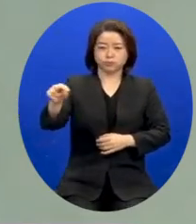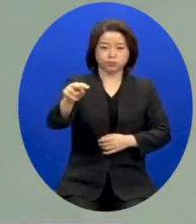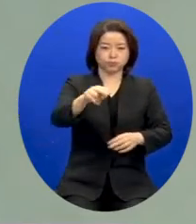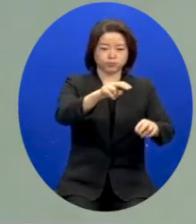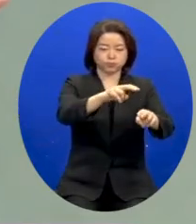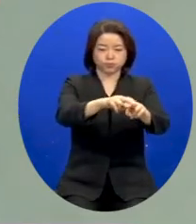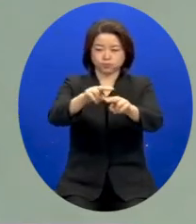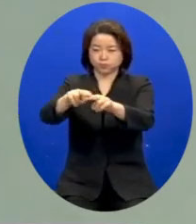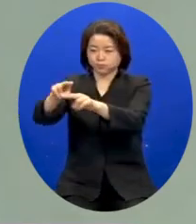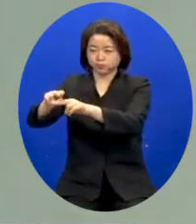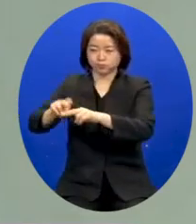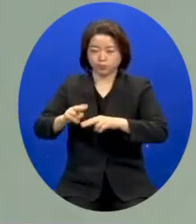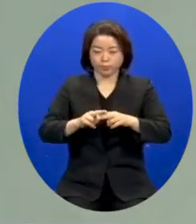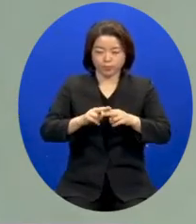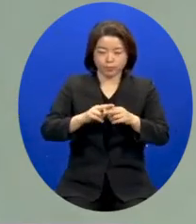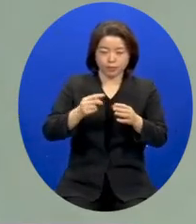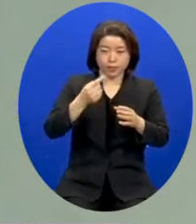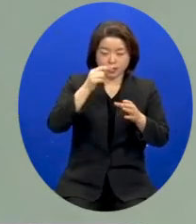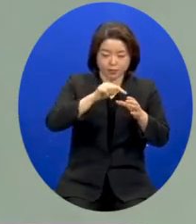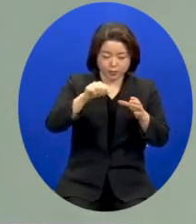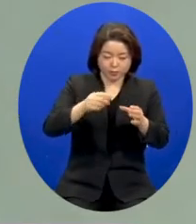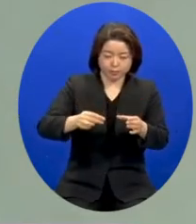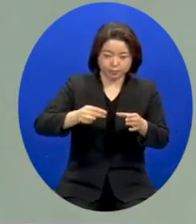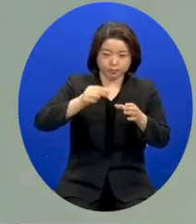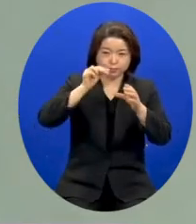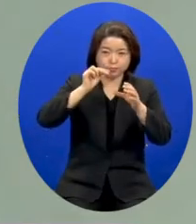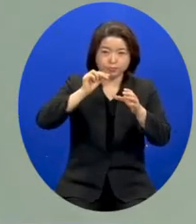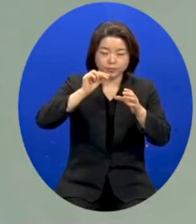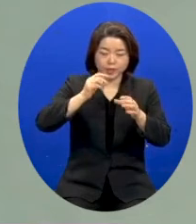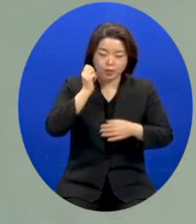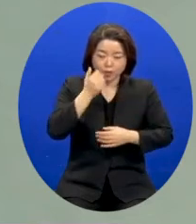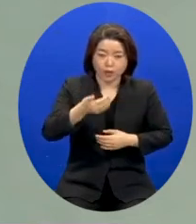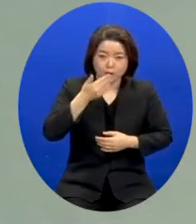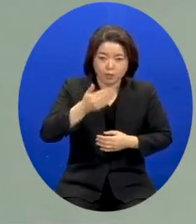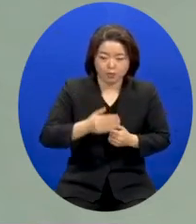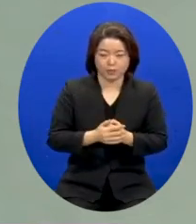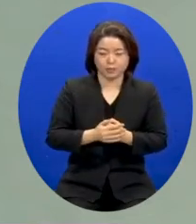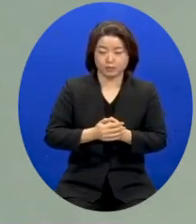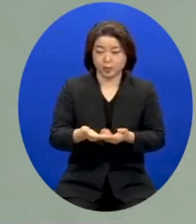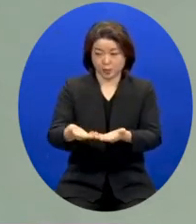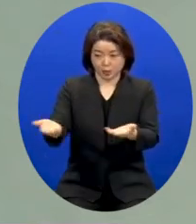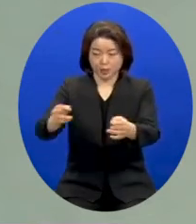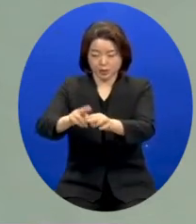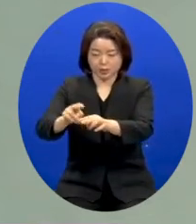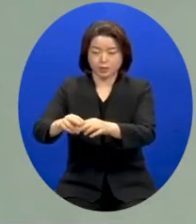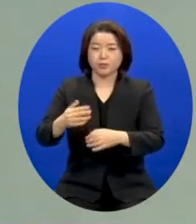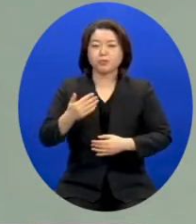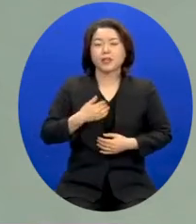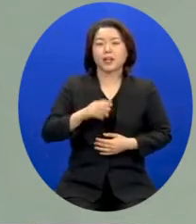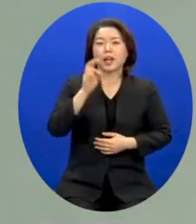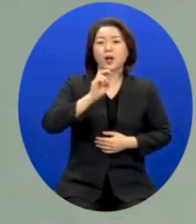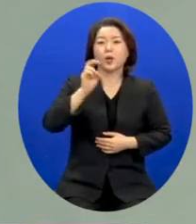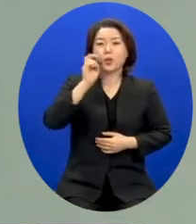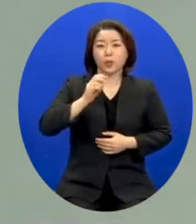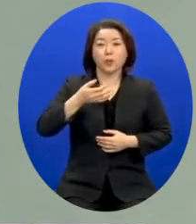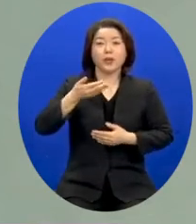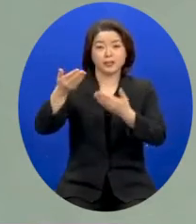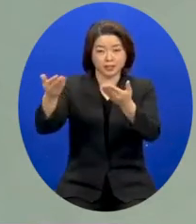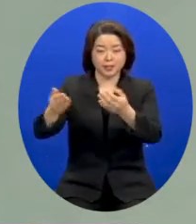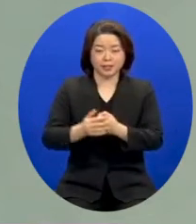차를 드시고 그리고 다과를 드시면서 제가 노래를 불러드리겠습니다. 그리고는 오르간에